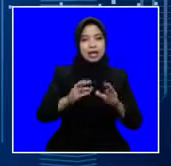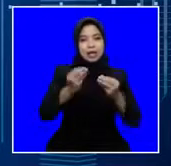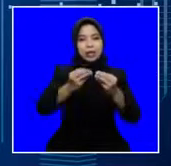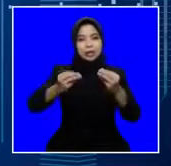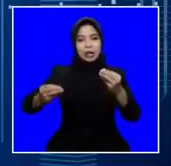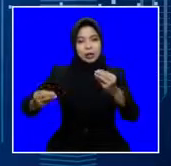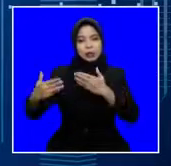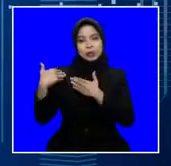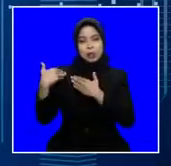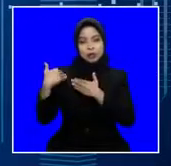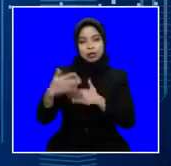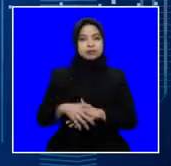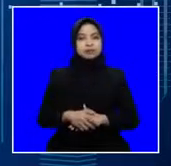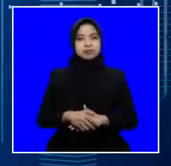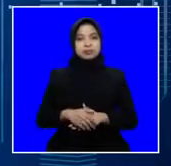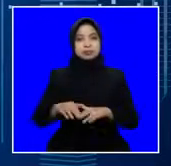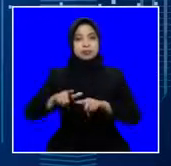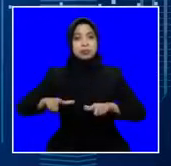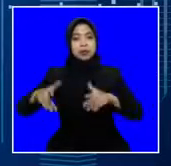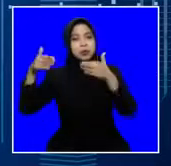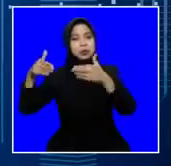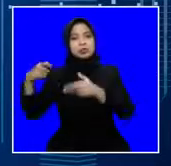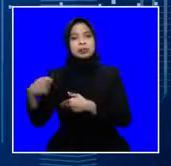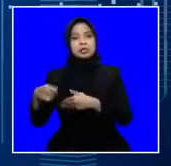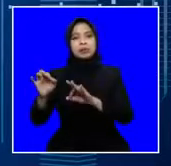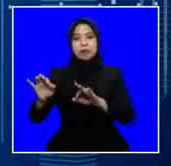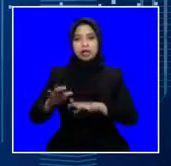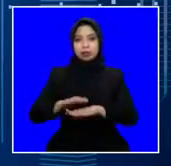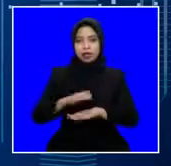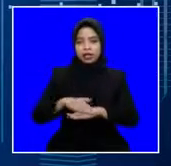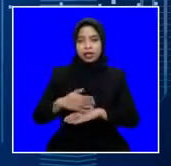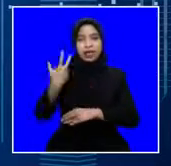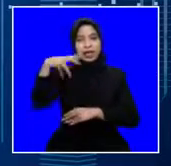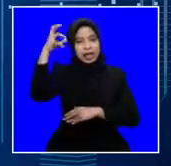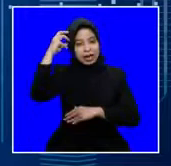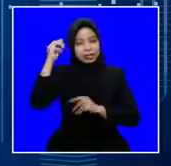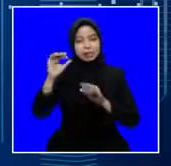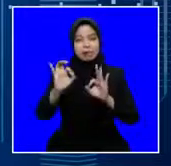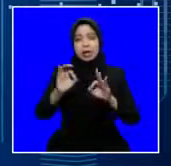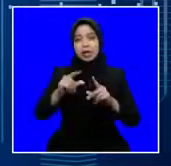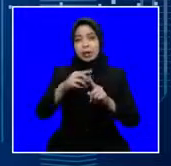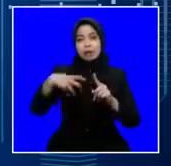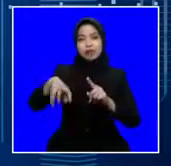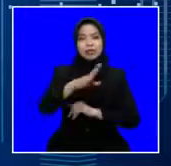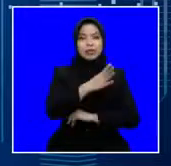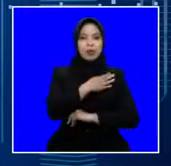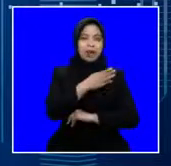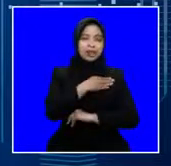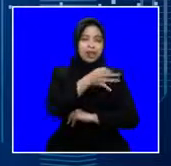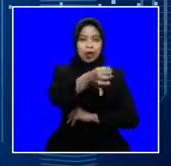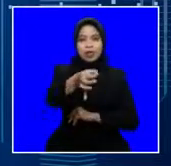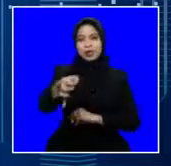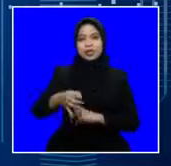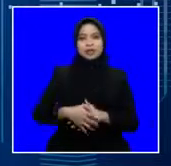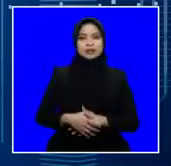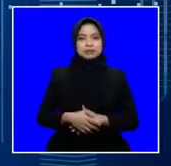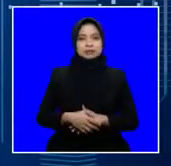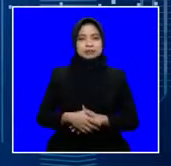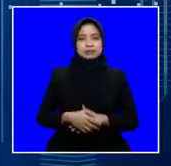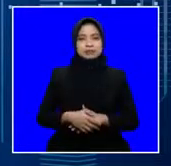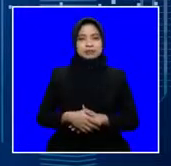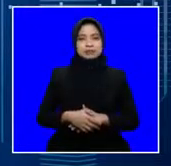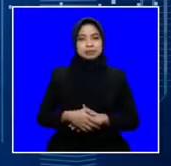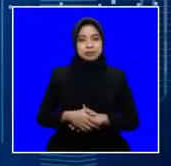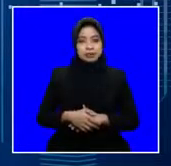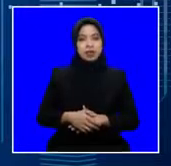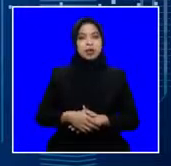jajaran, Direktur Jenderal di lingkungan Kemendikbud, Kepala Dinas Pendidikan Provinsi, Kota dan Kabupaten, Ibu dan Bapak Rektor dan